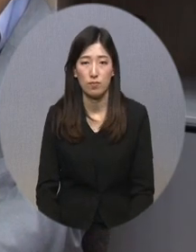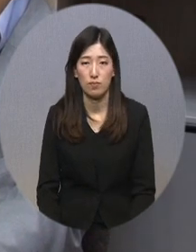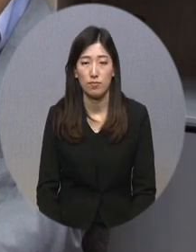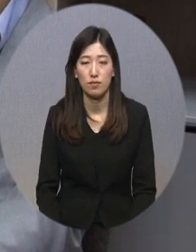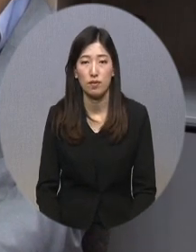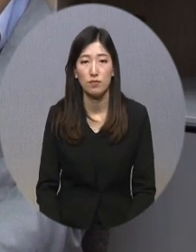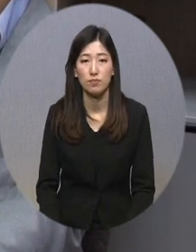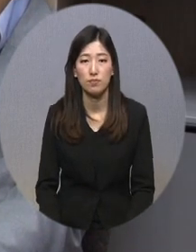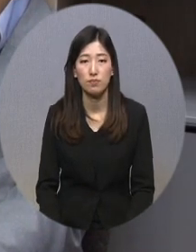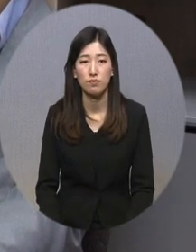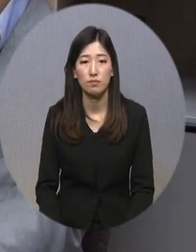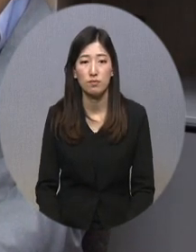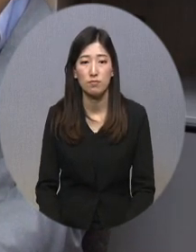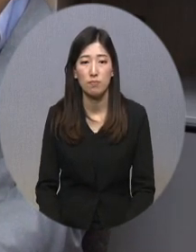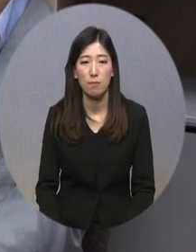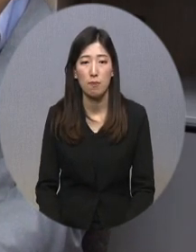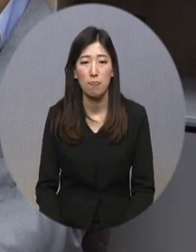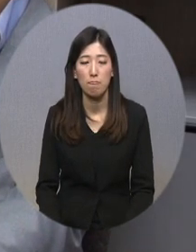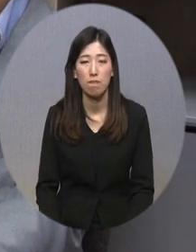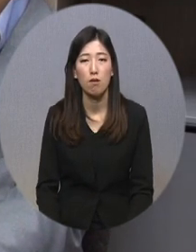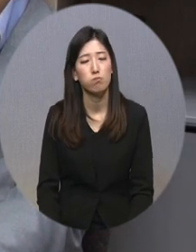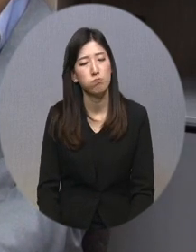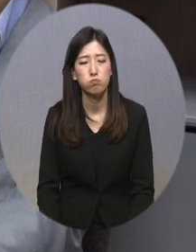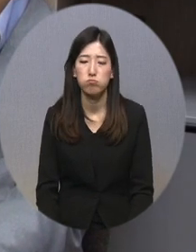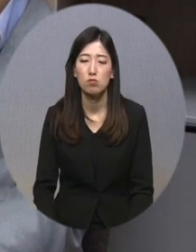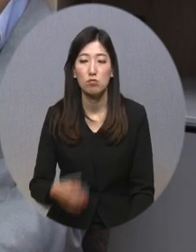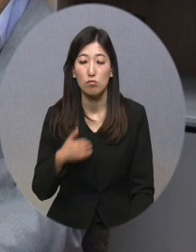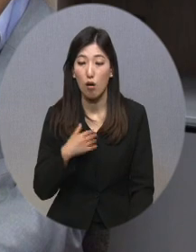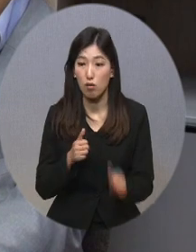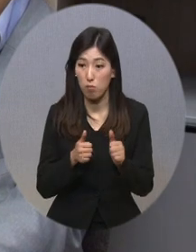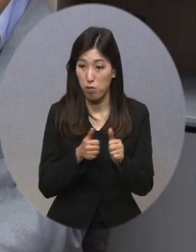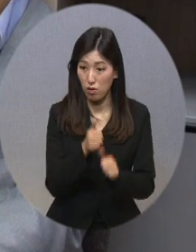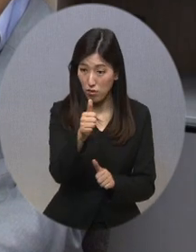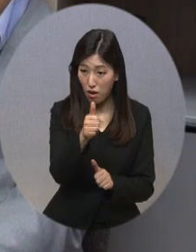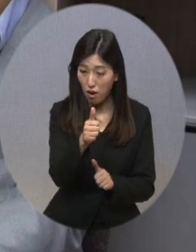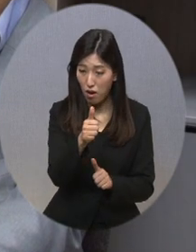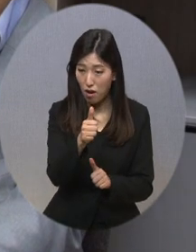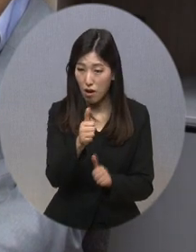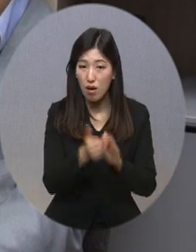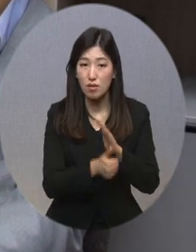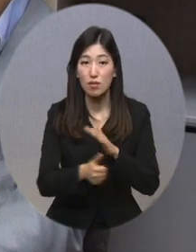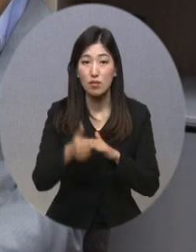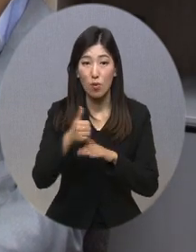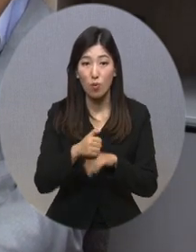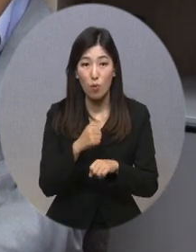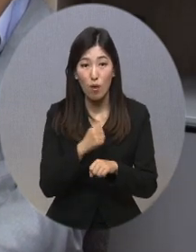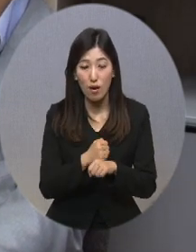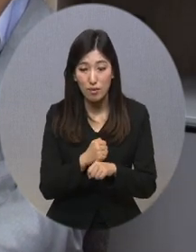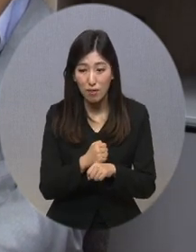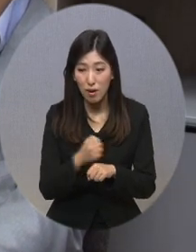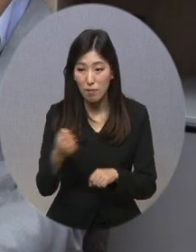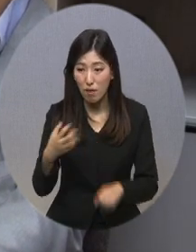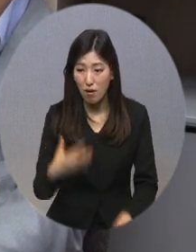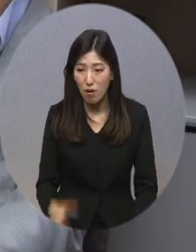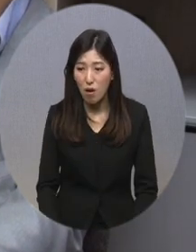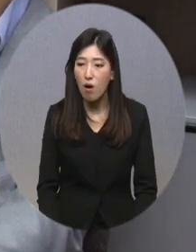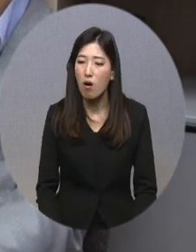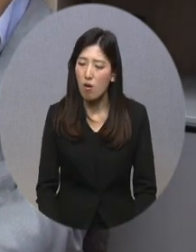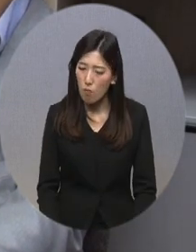얘기하는 극복했다고 또 예를 들면 성공했다고 이렇게 작은 표현들을 써주시더라고요. 예. 그래서 이걸 어떻게